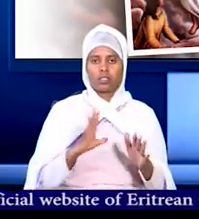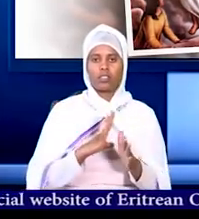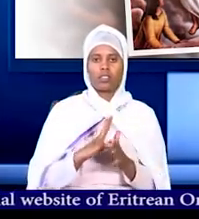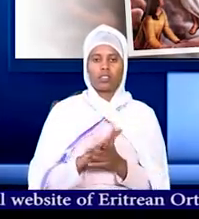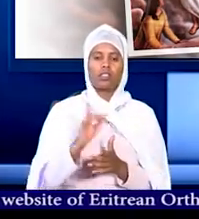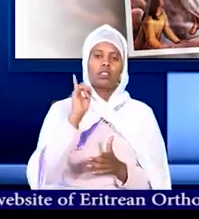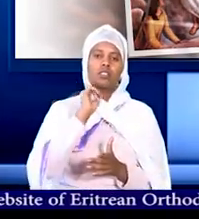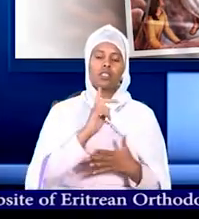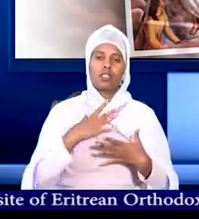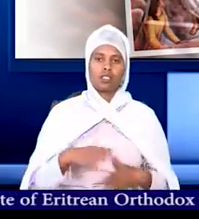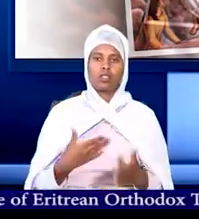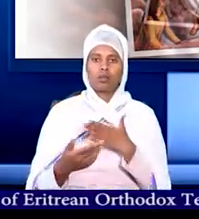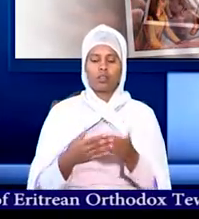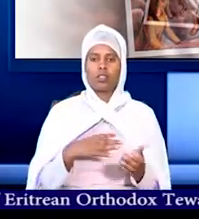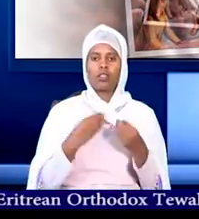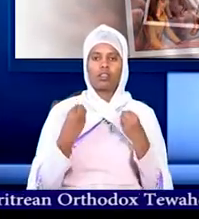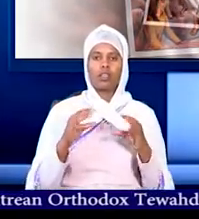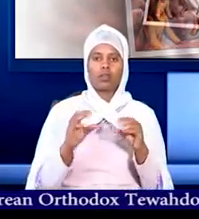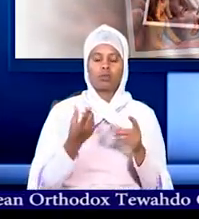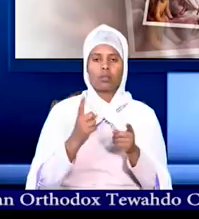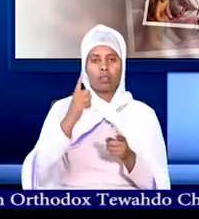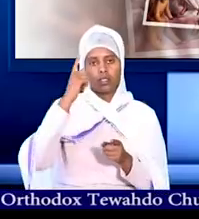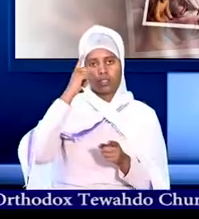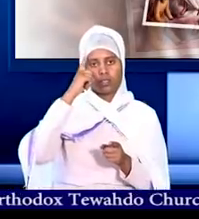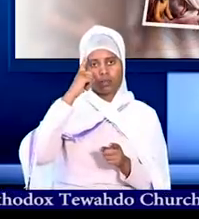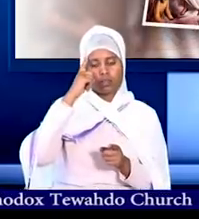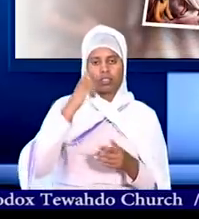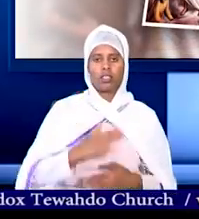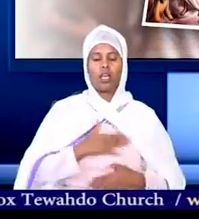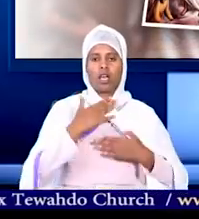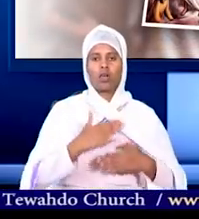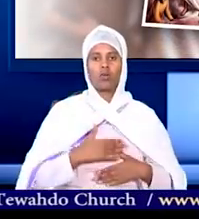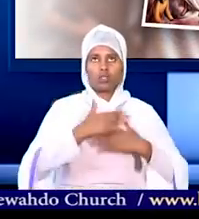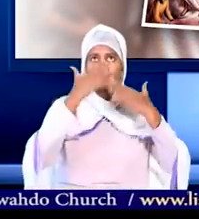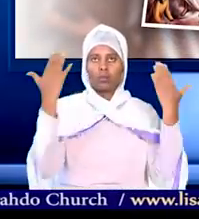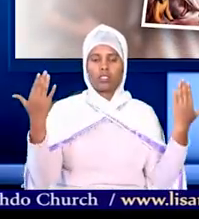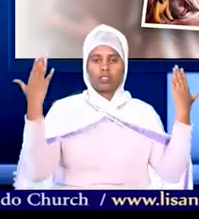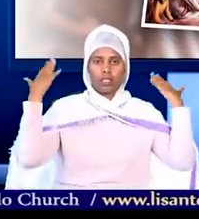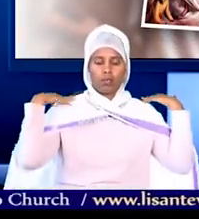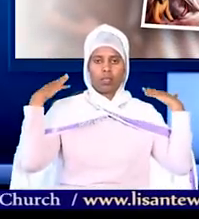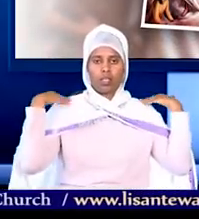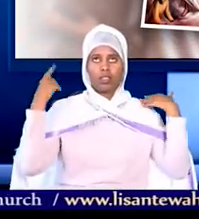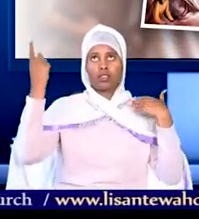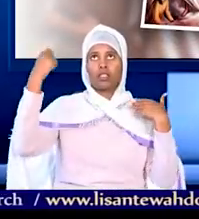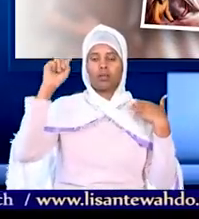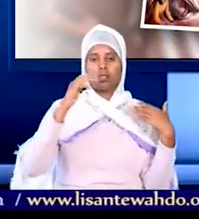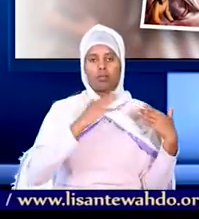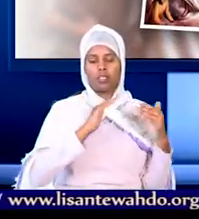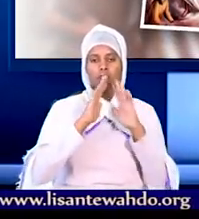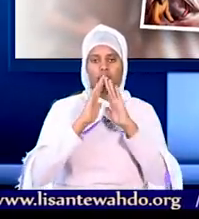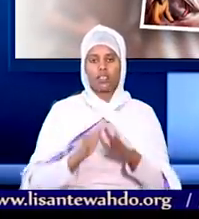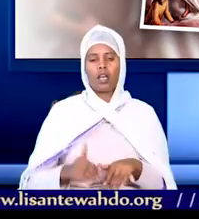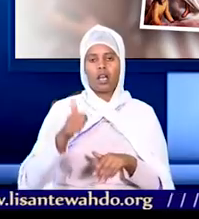كن غيد كلنا كن قدس كلنا سعدا لبسن لبسل دلنا انتايو تايلا نحاقوس مقلتنا